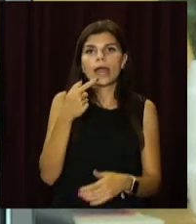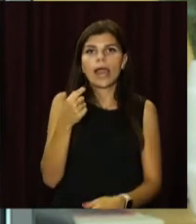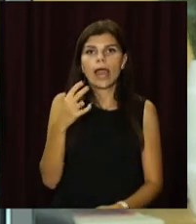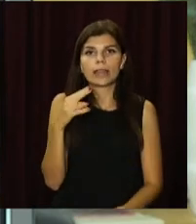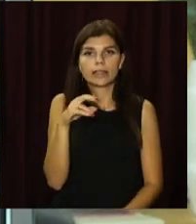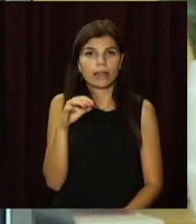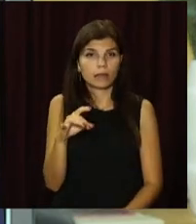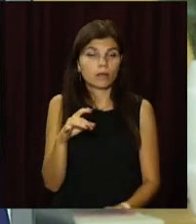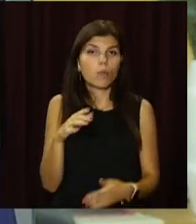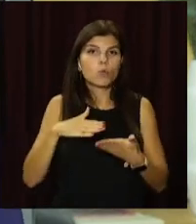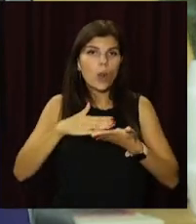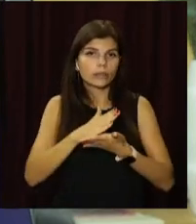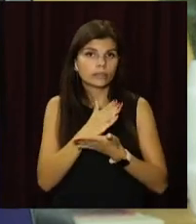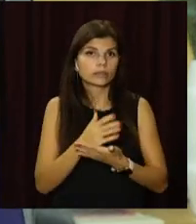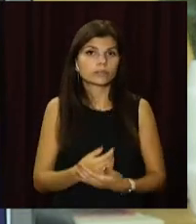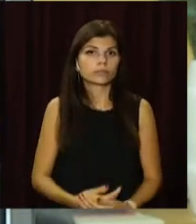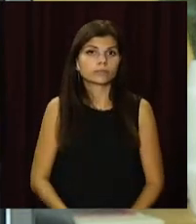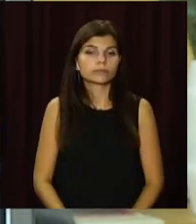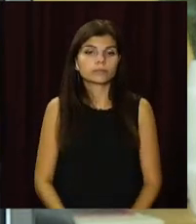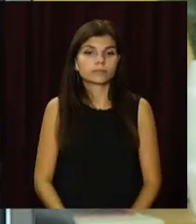політики. Подробиці у наступному сюжеті.